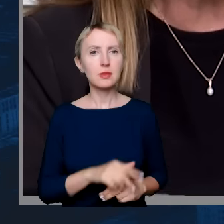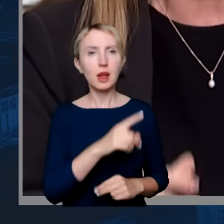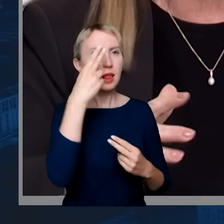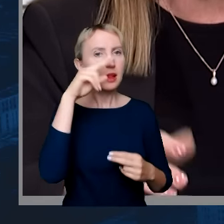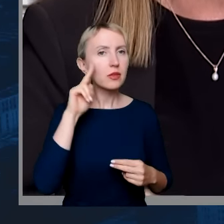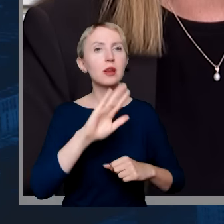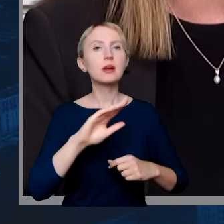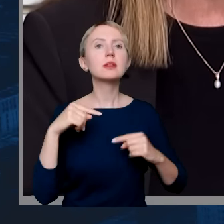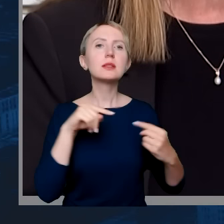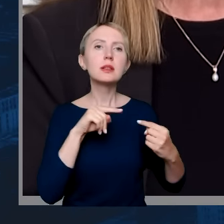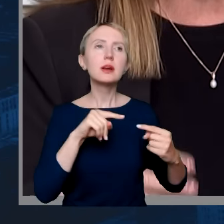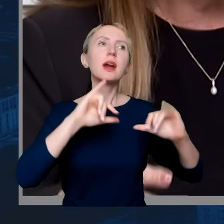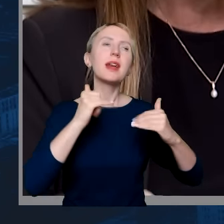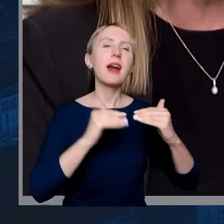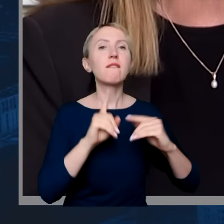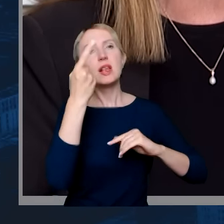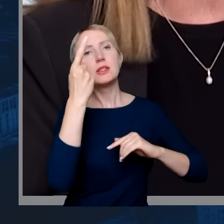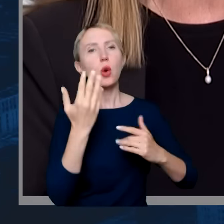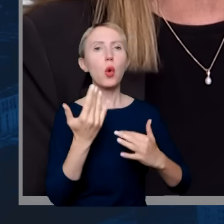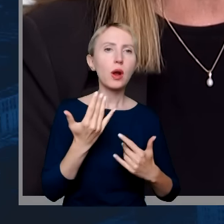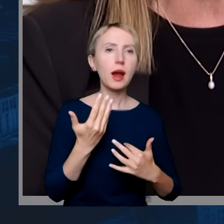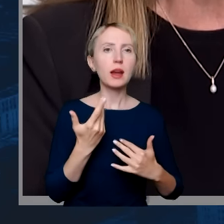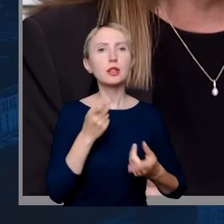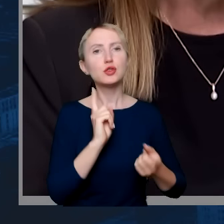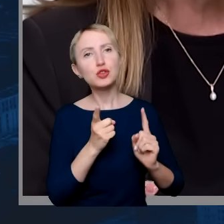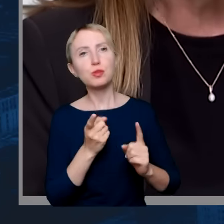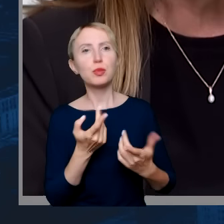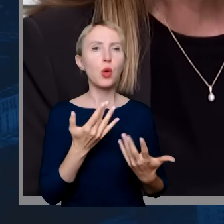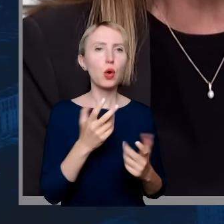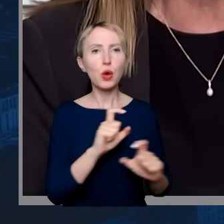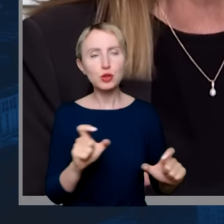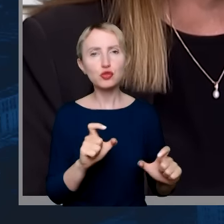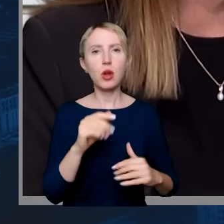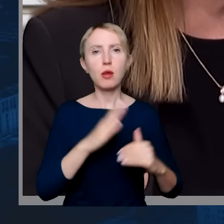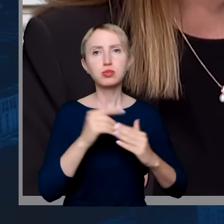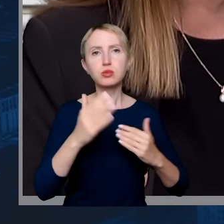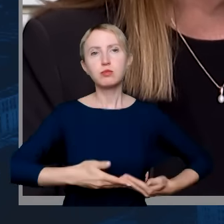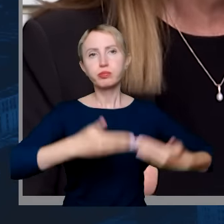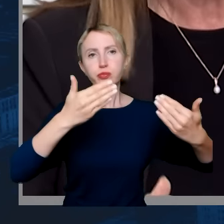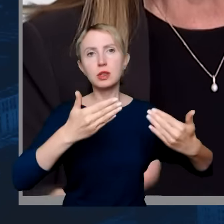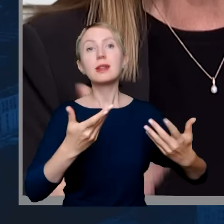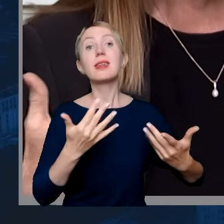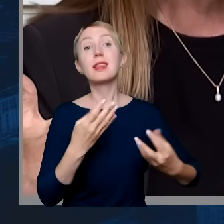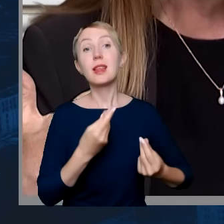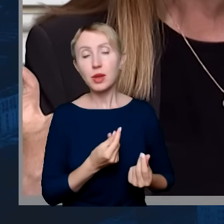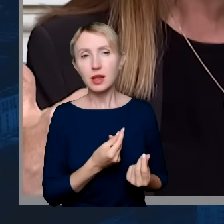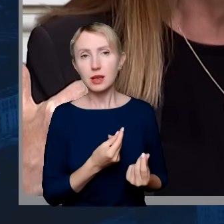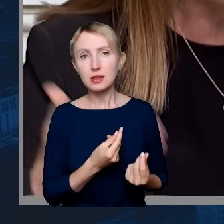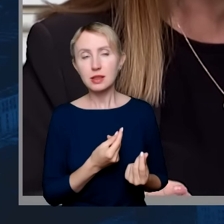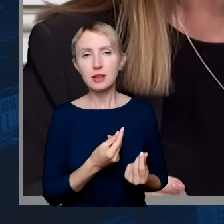w kwestii, jak wysoki, jak szybko ten mur ma powstać i za jakie pieniądze.